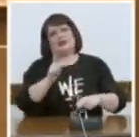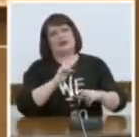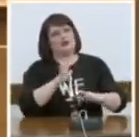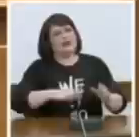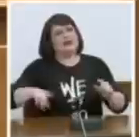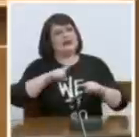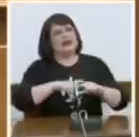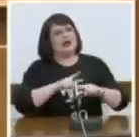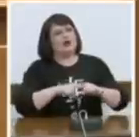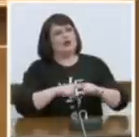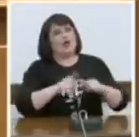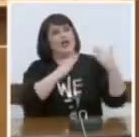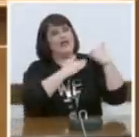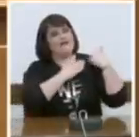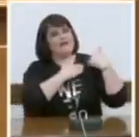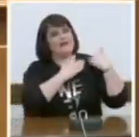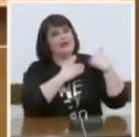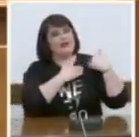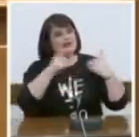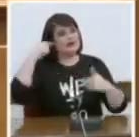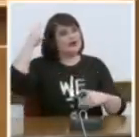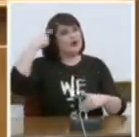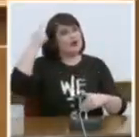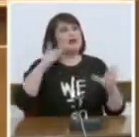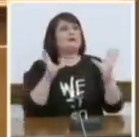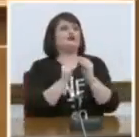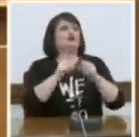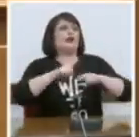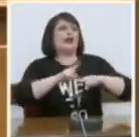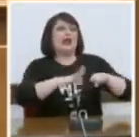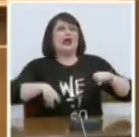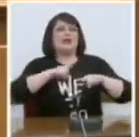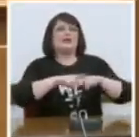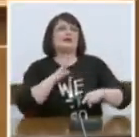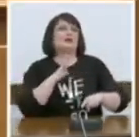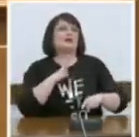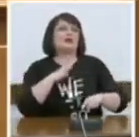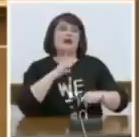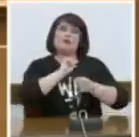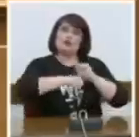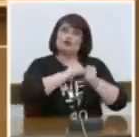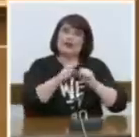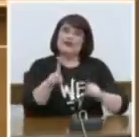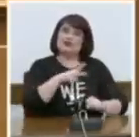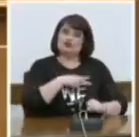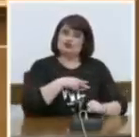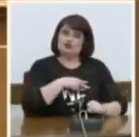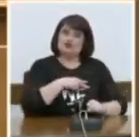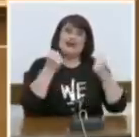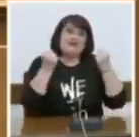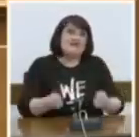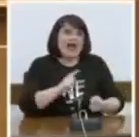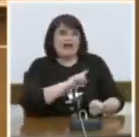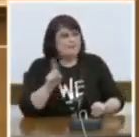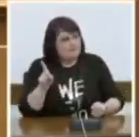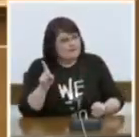Και θα το κάνουμε αυτό με ευθύνη και με όραμα για τους πολίτες και την πατρίδα. Προφανώς θα στηρίξουμε κάθε προσπάθεια που μειώνει τα βάρη για τους πολίτες και